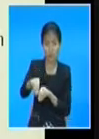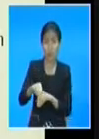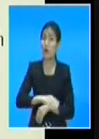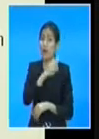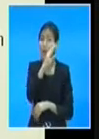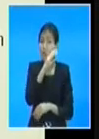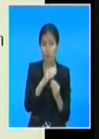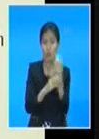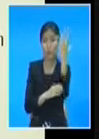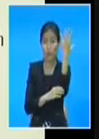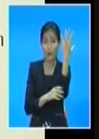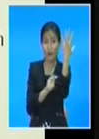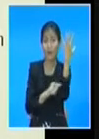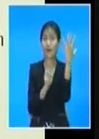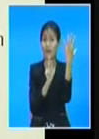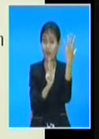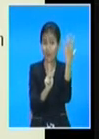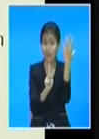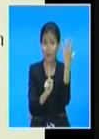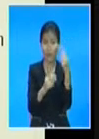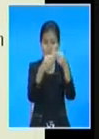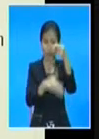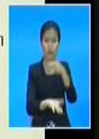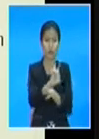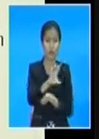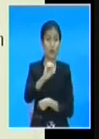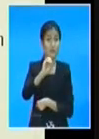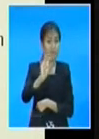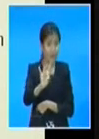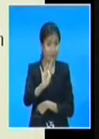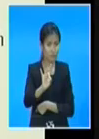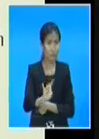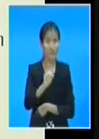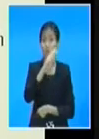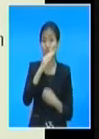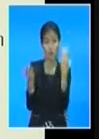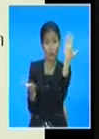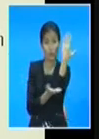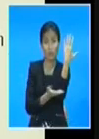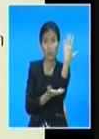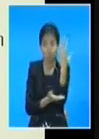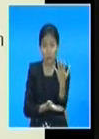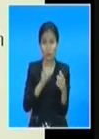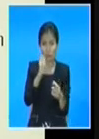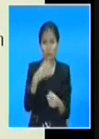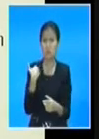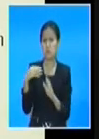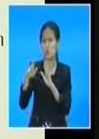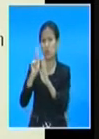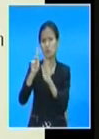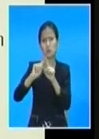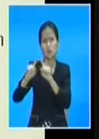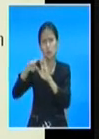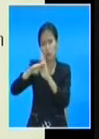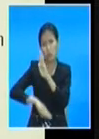ภทกอเนี่ยมี158ชนิดเนี่ยตัดต้องได้รับการอนุญาตยุ่งยากมากเลยผมเคยมีประสบการณ์เดี๋ยวเล่าให้ฟังนะฮะประเภท